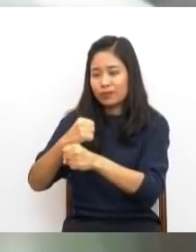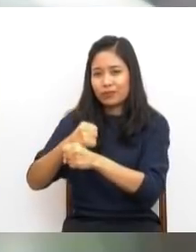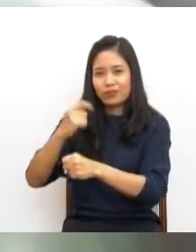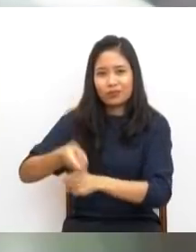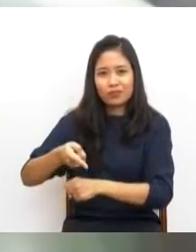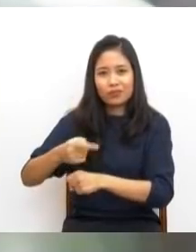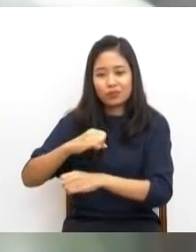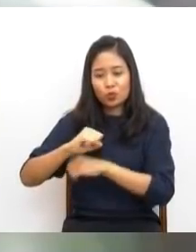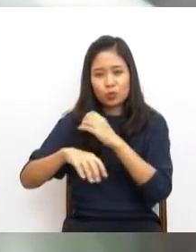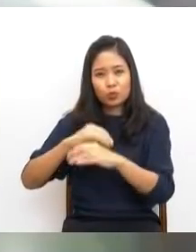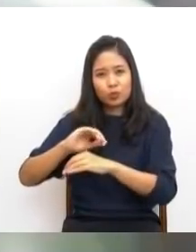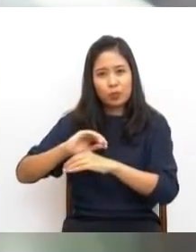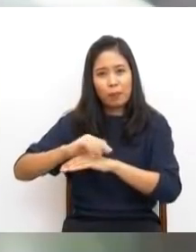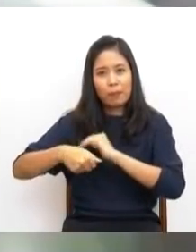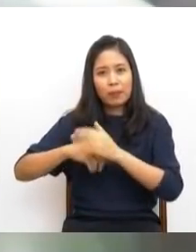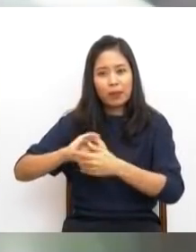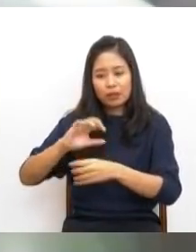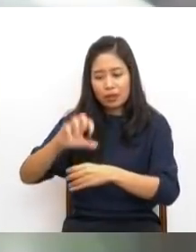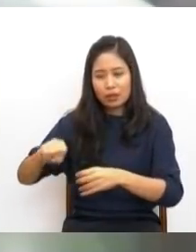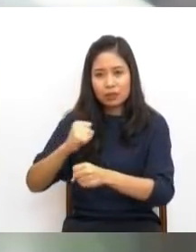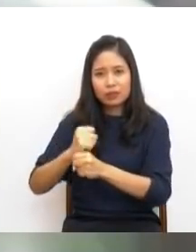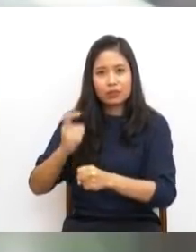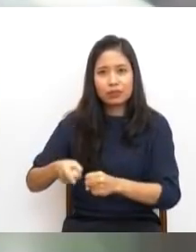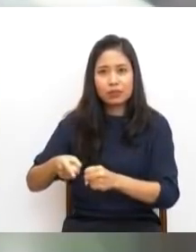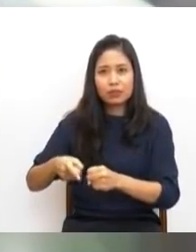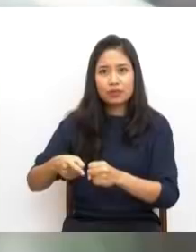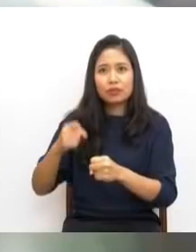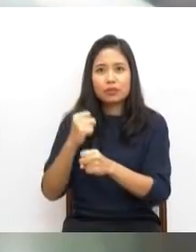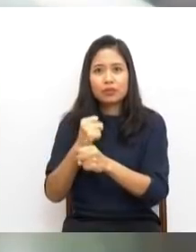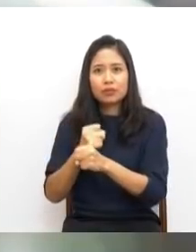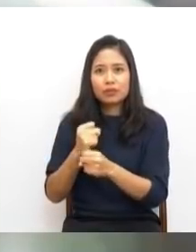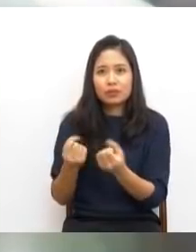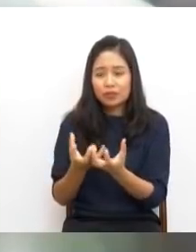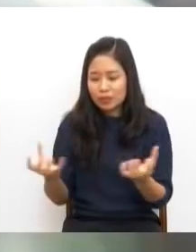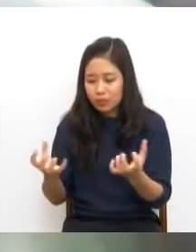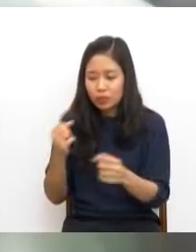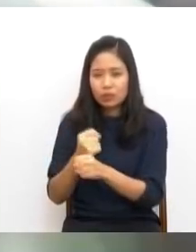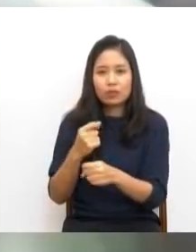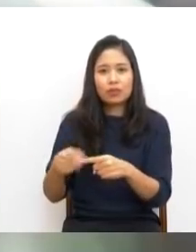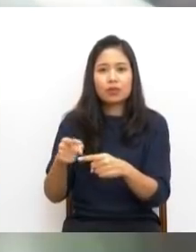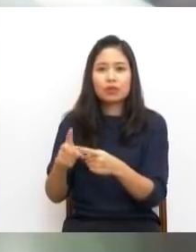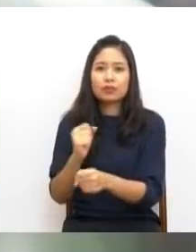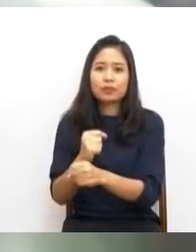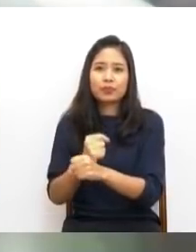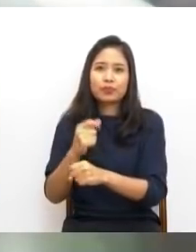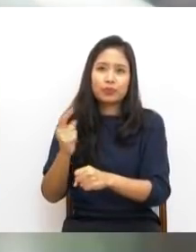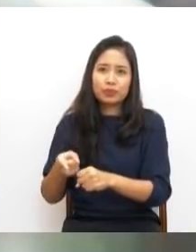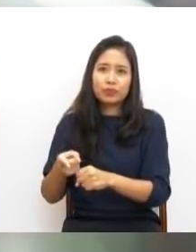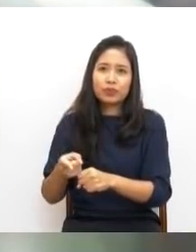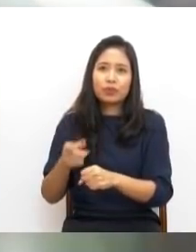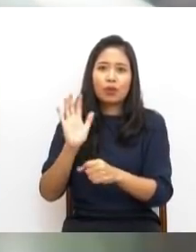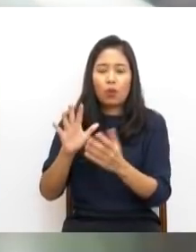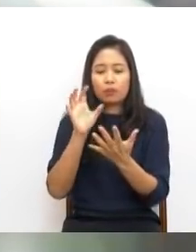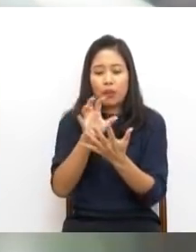แข่งขันร่วมประกวดในแต่ละภาคคือเราจะให้สิทธิ์ในแต่ละภาคเท่าๆกันก็แข่งกันเองแค่ในภาคอะไรเงี้ยค่ะแล้วก็แต่ละภาคก็จำนวน5